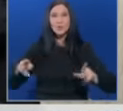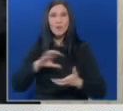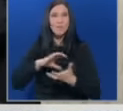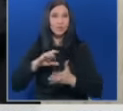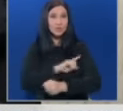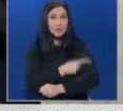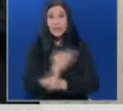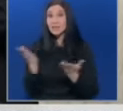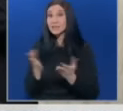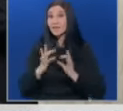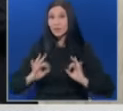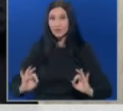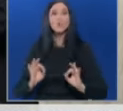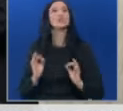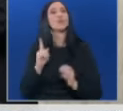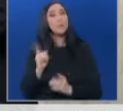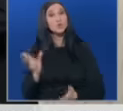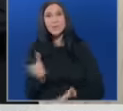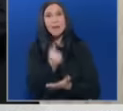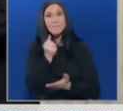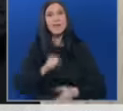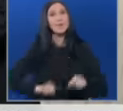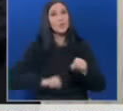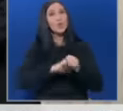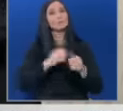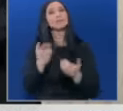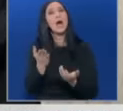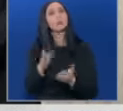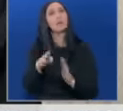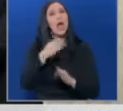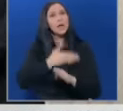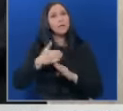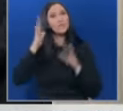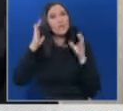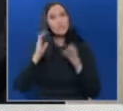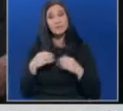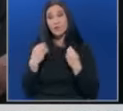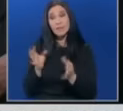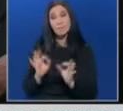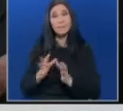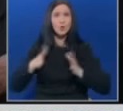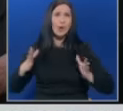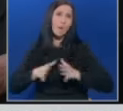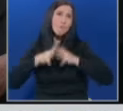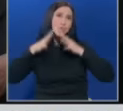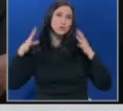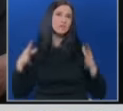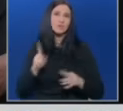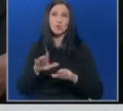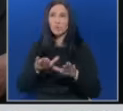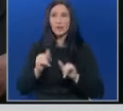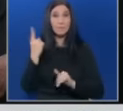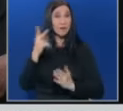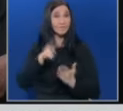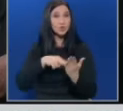политически сили е станало ясно, че може да се намери подкрепа за редовно правителство. Тя даде пример с огромното мнозинство, с което бяха прияти на първо